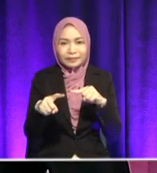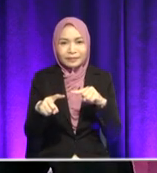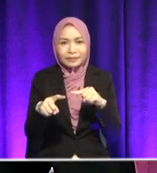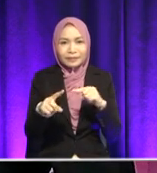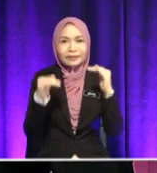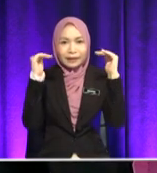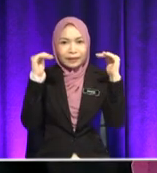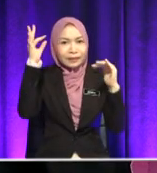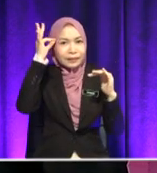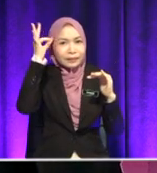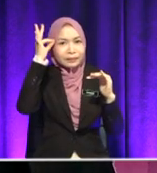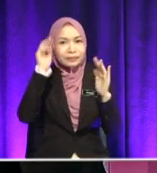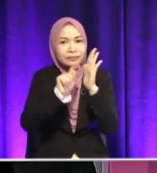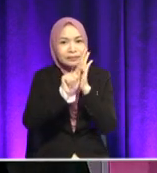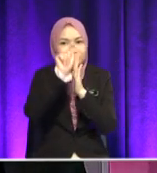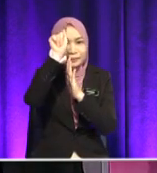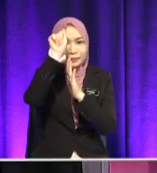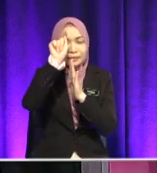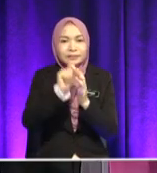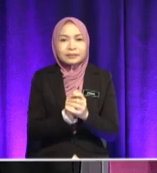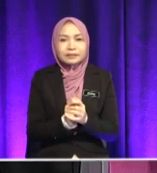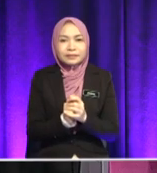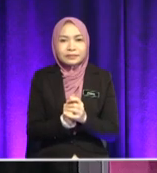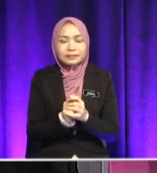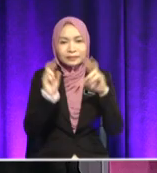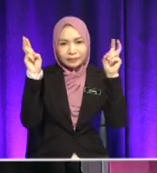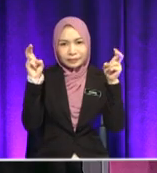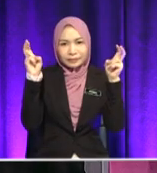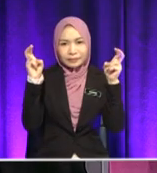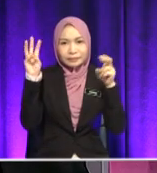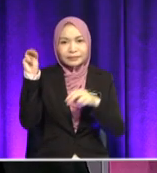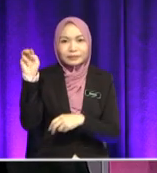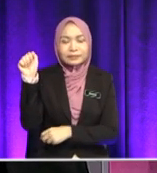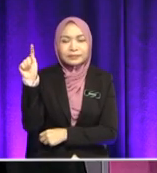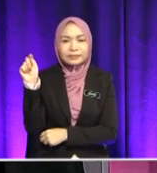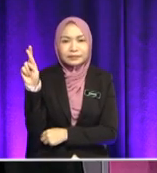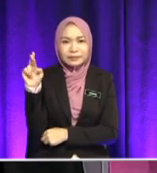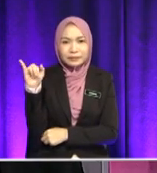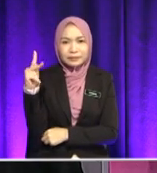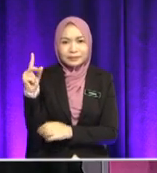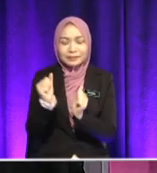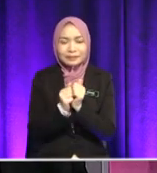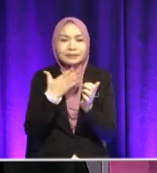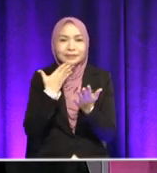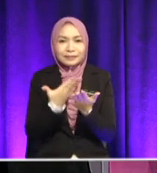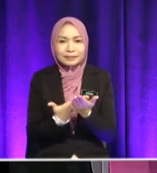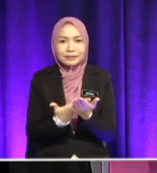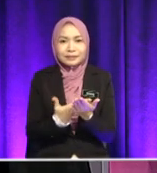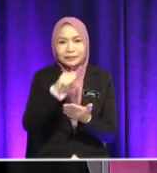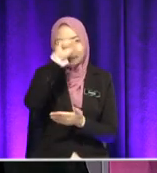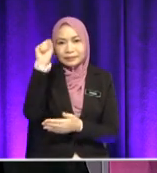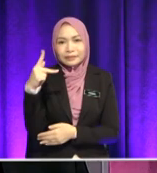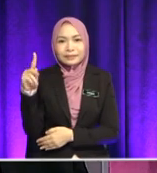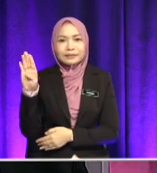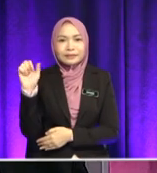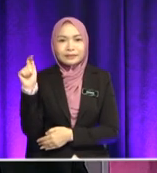qsm yang terbaru inilah Oke melibatkan dengan baik oke sebab sekarang soalnya keyboard nih berbentuk ayat